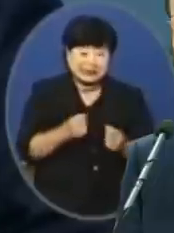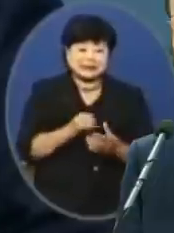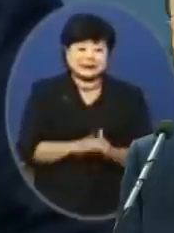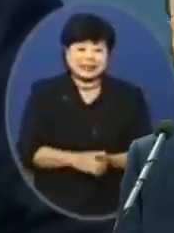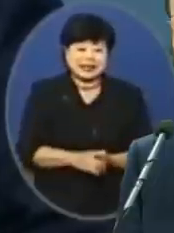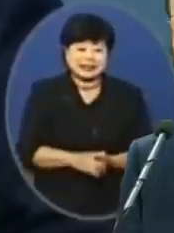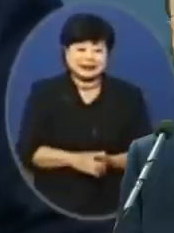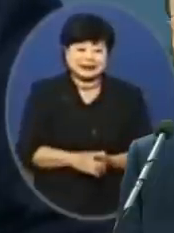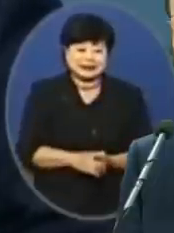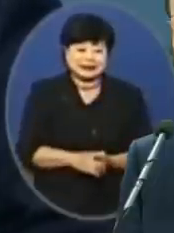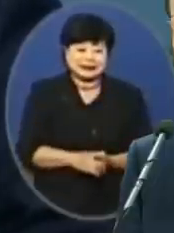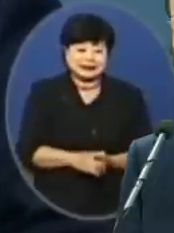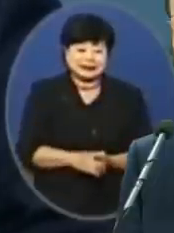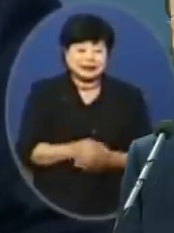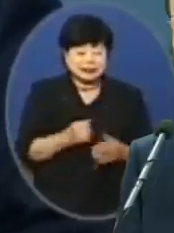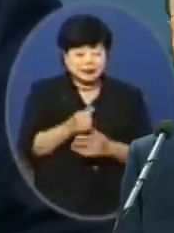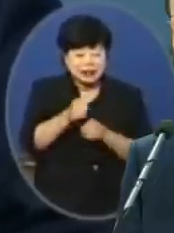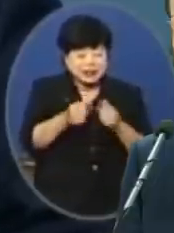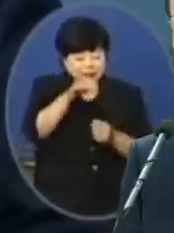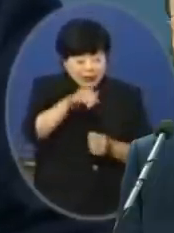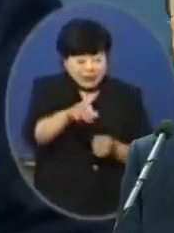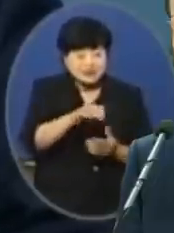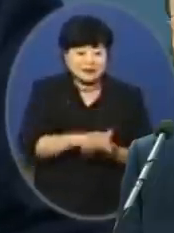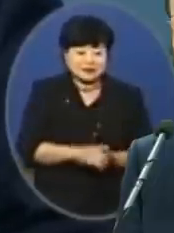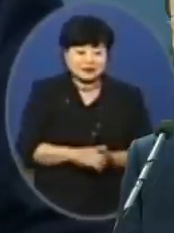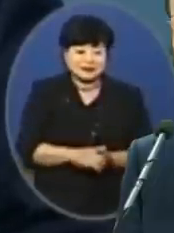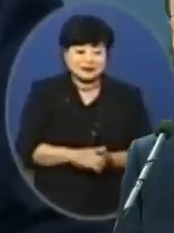살아계십니다. 그러므로 하나님 앞에서